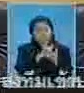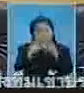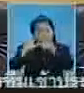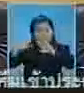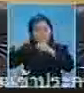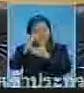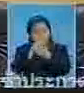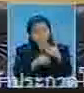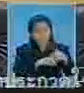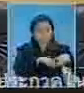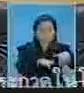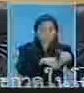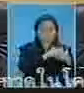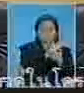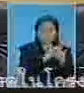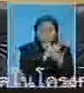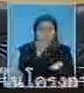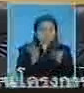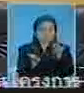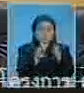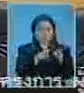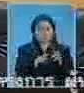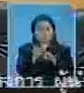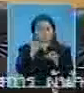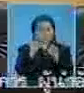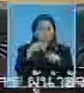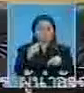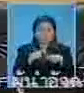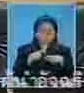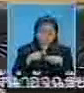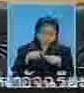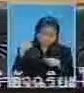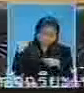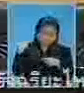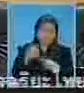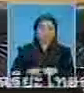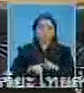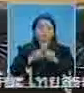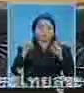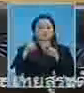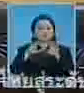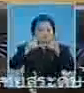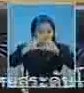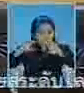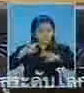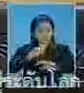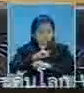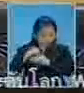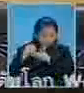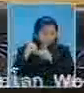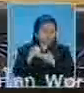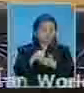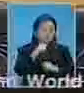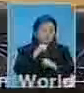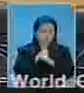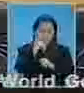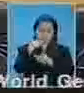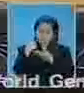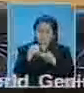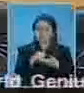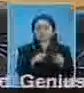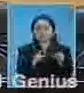ทางเลือกมันไม่ค่อยมีท่านพูดถูกแต่ว่าในขณะที่เราช่วยได้หน้าที่คือเราต้องช่วยนะ